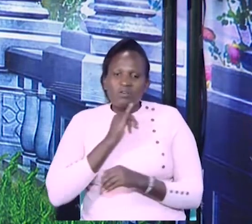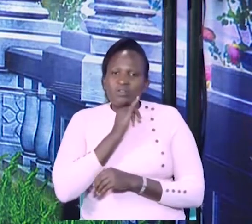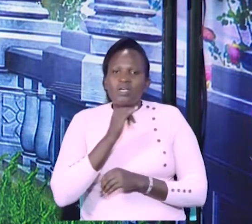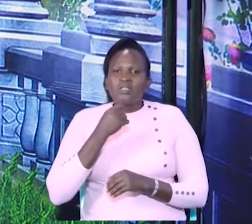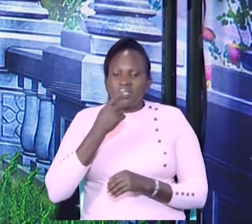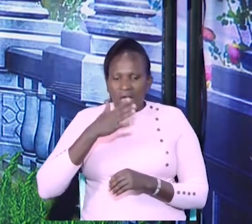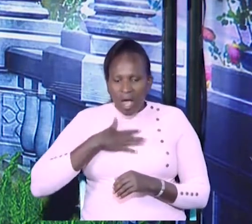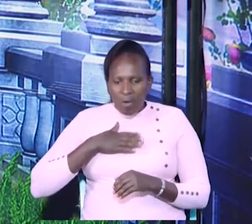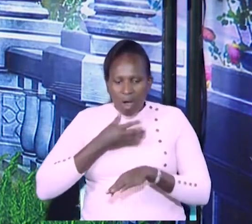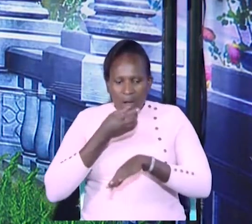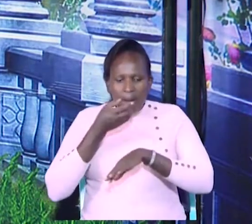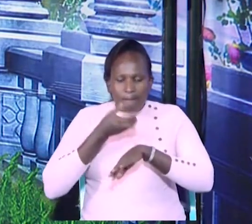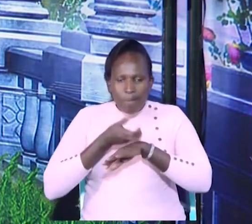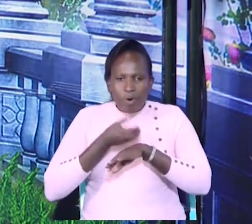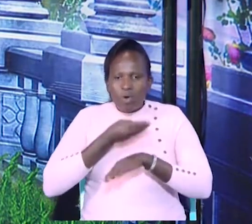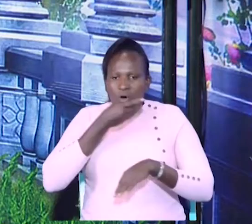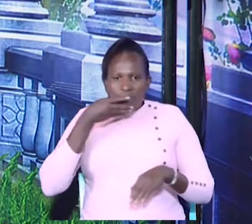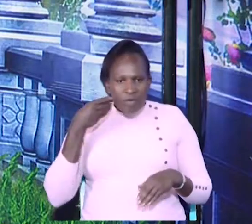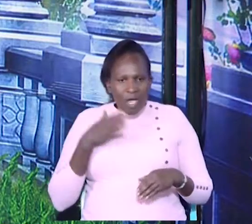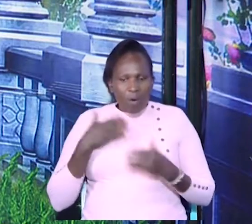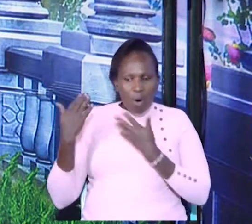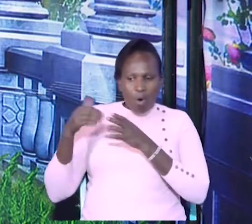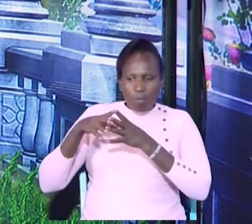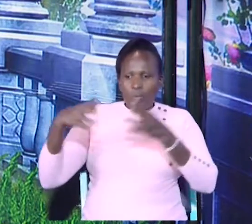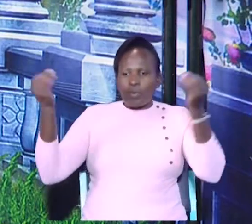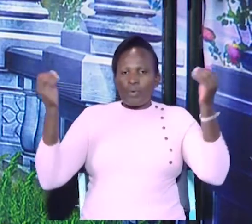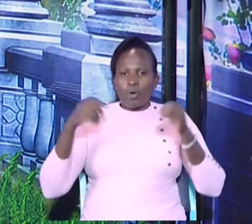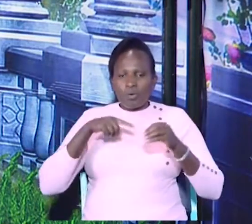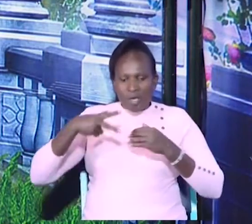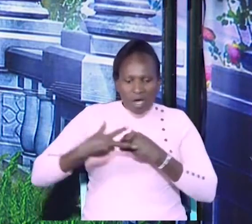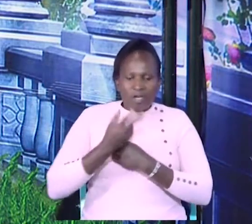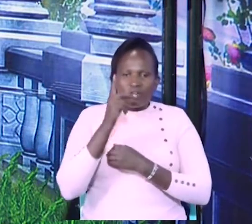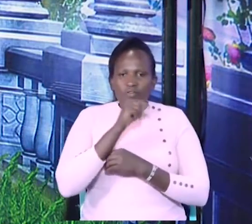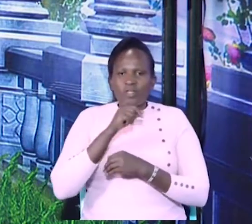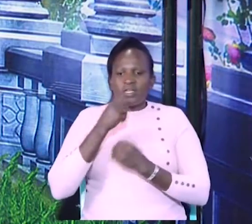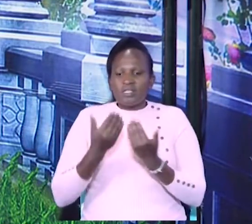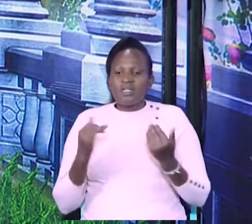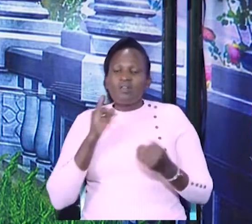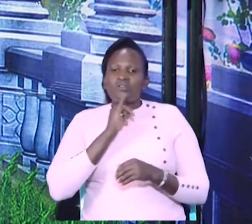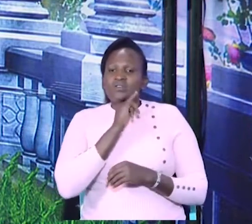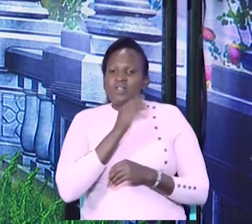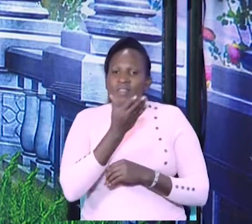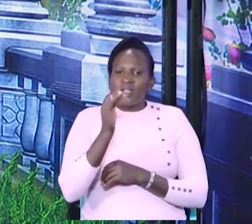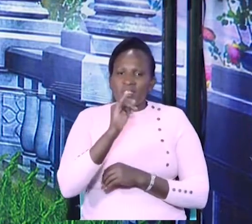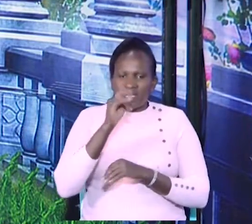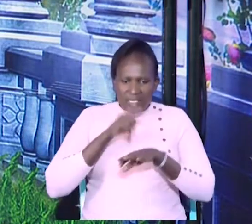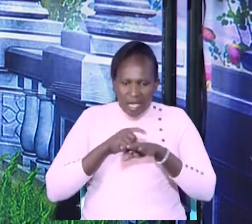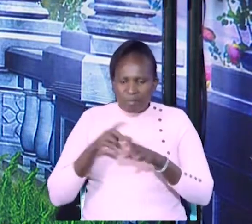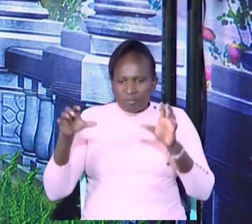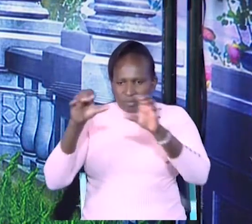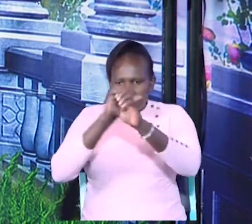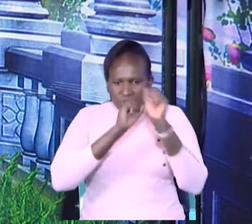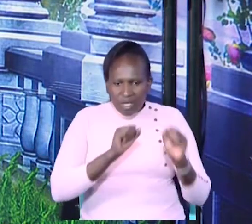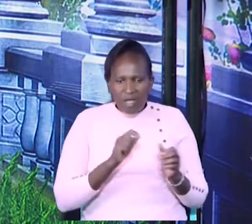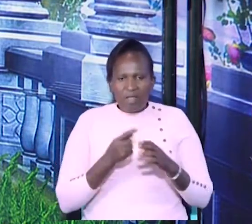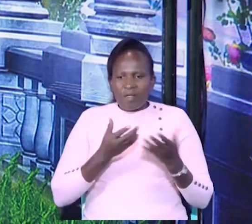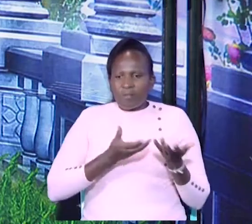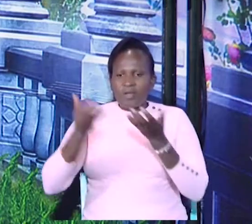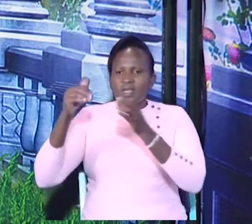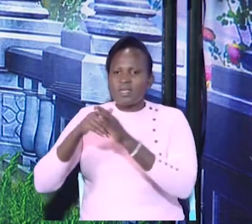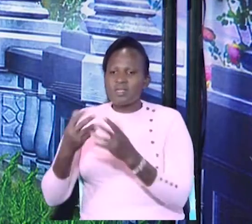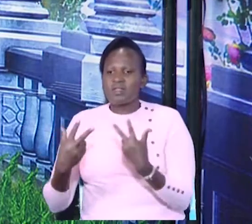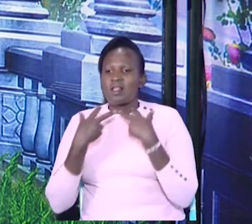bones are dried up. Our hope is gone and we are cut off. Wana wa Israeli kuna wakati walikuwa wametekwa nyara, wamepelekwa